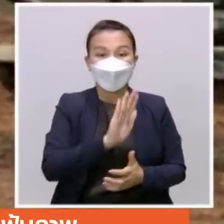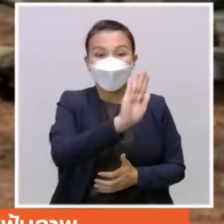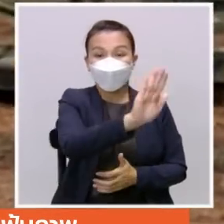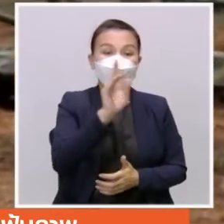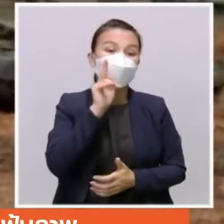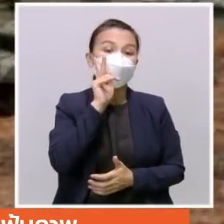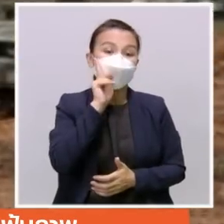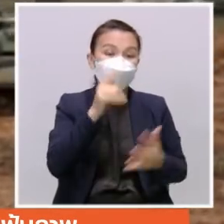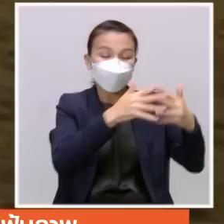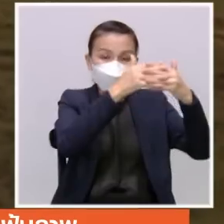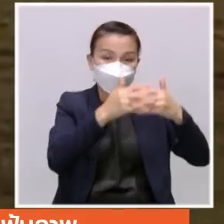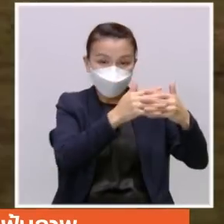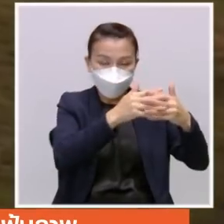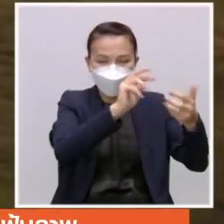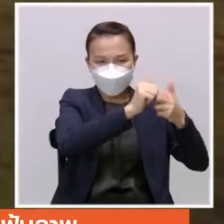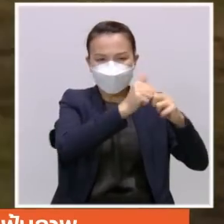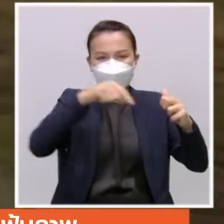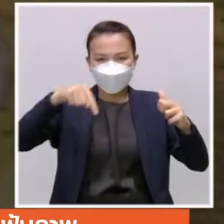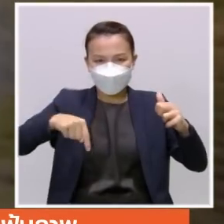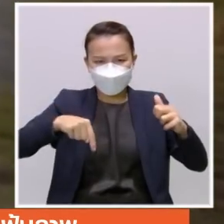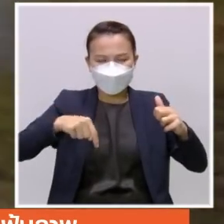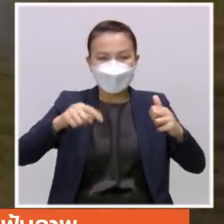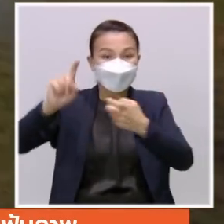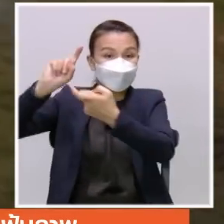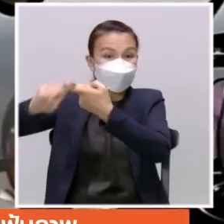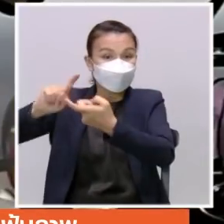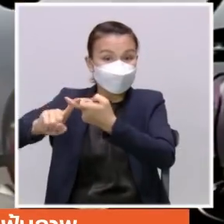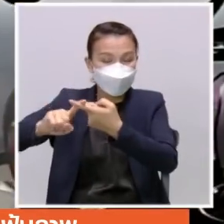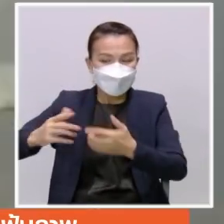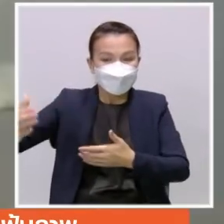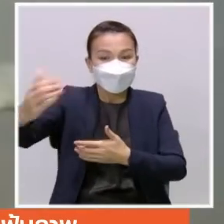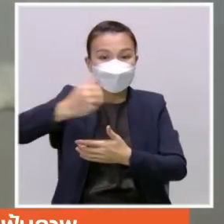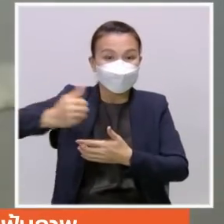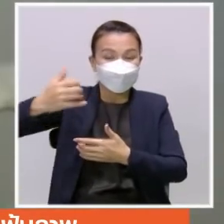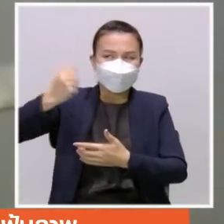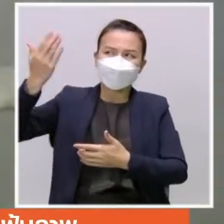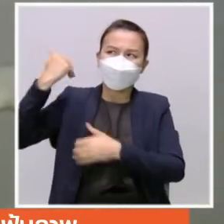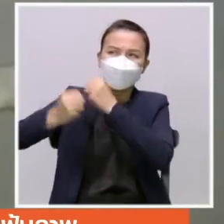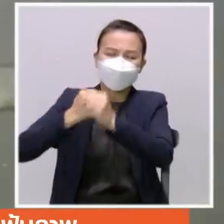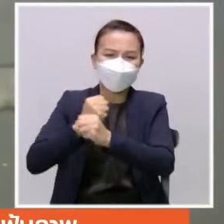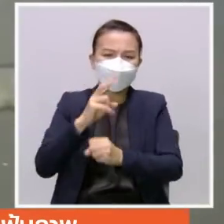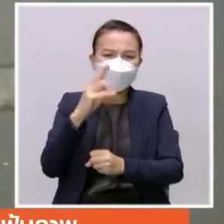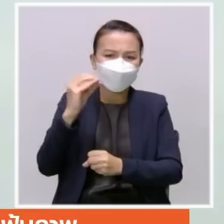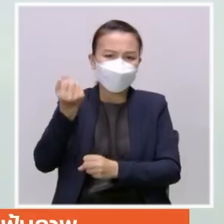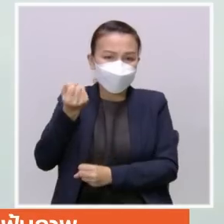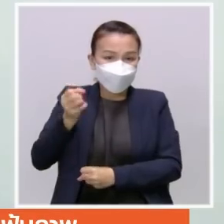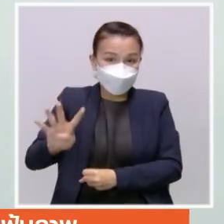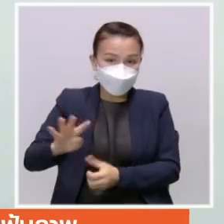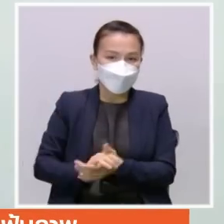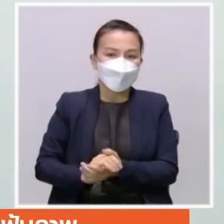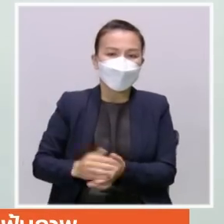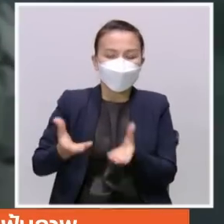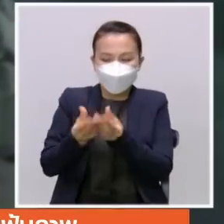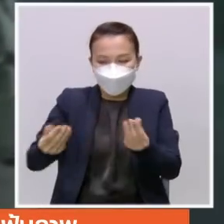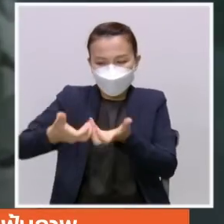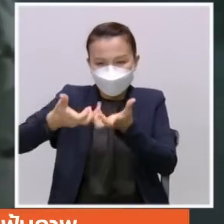คามยูเครนในปัจจุบันเกิดขึ้นหลังรัสเซียผนวกข้ามสมุทรไครเมียเป็นของตนในปี2014และปลุกระดมให้เกิดการจลาจลแบ่งแยกดิน